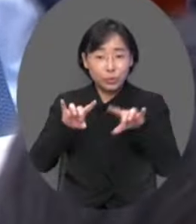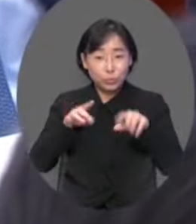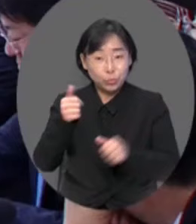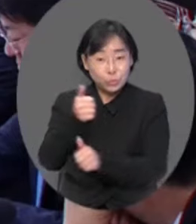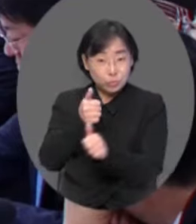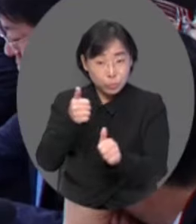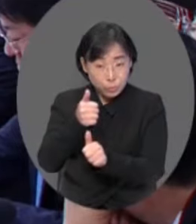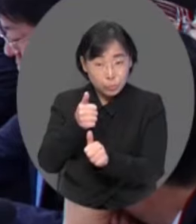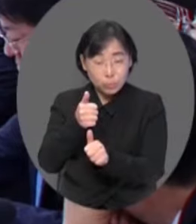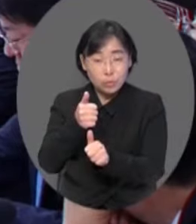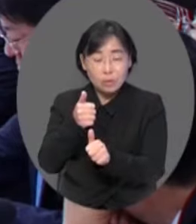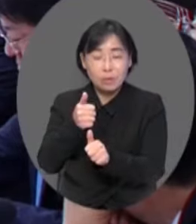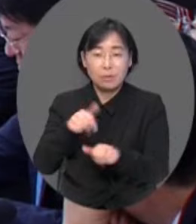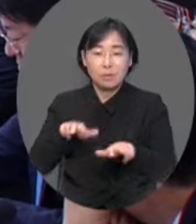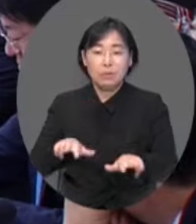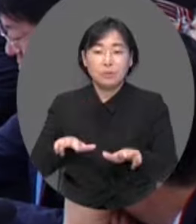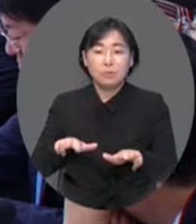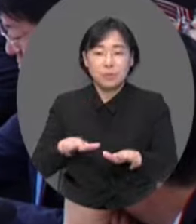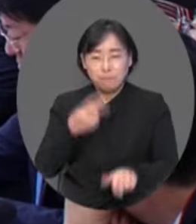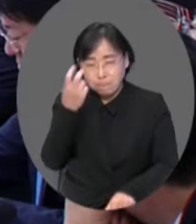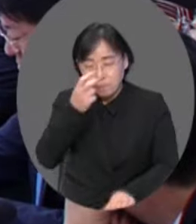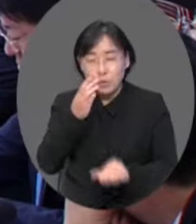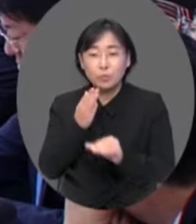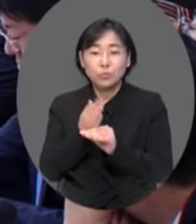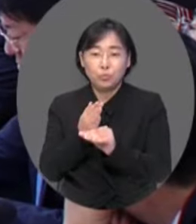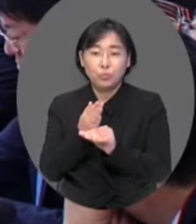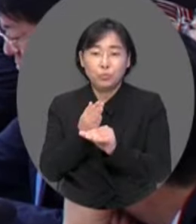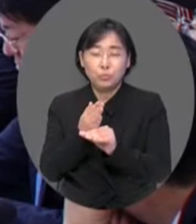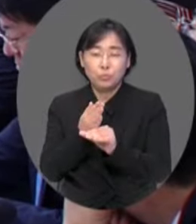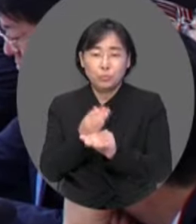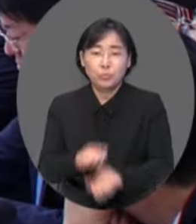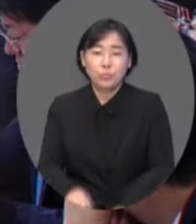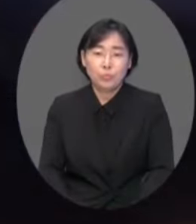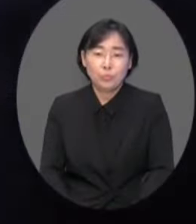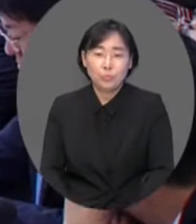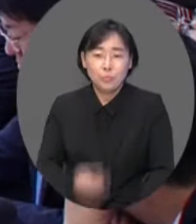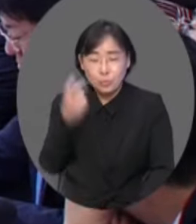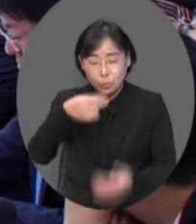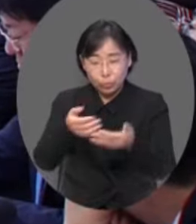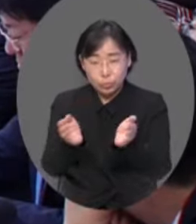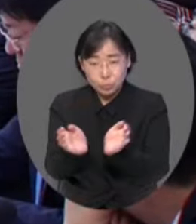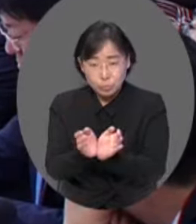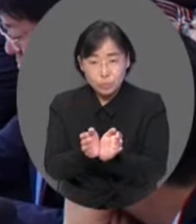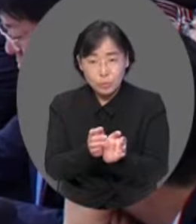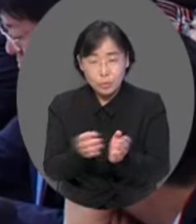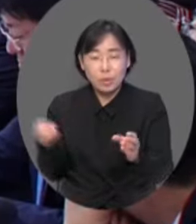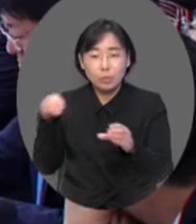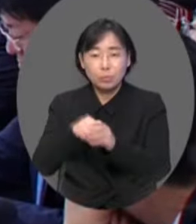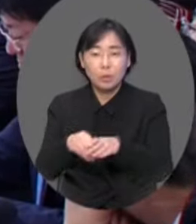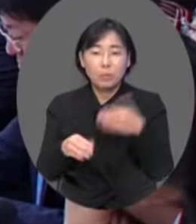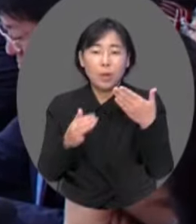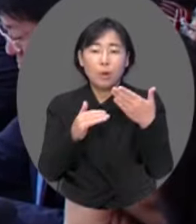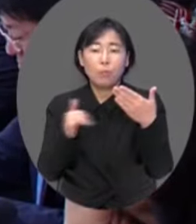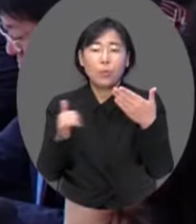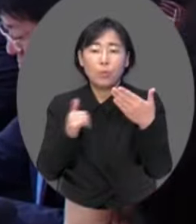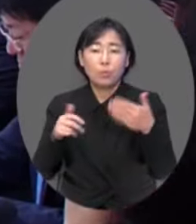파견됐었거나 현재 8명 또 감사관까지 9명이 외부에서 와서 진주하고